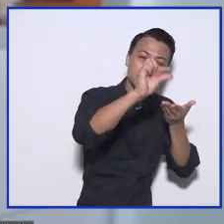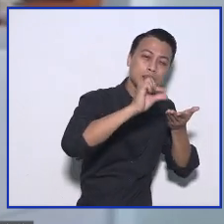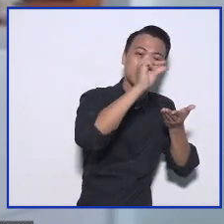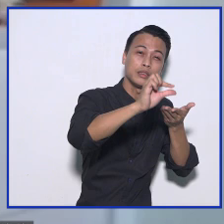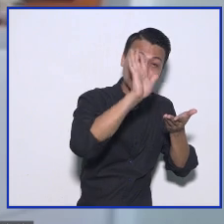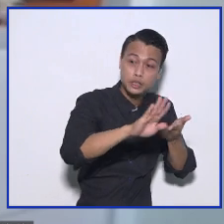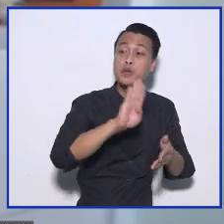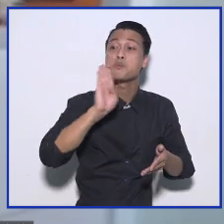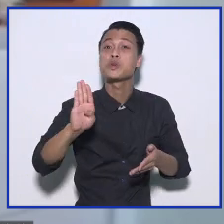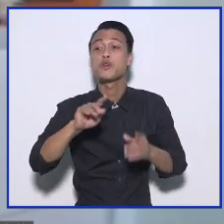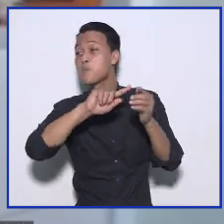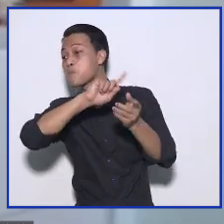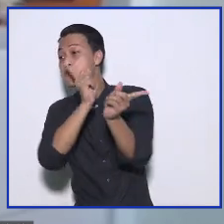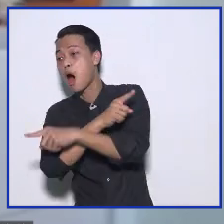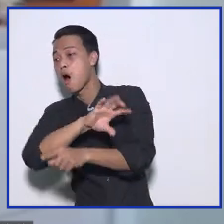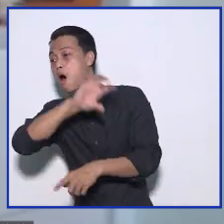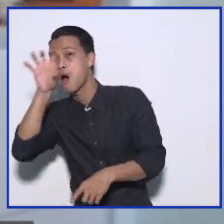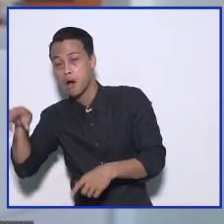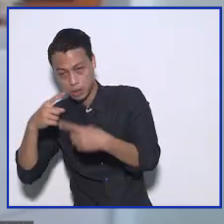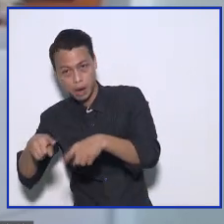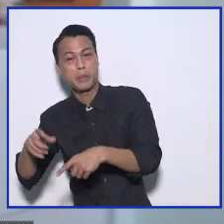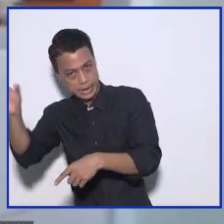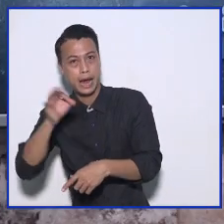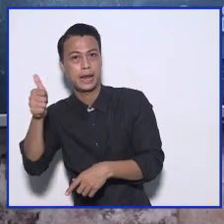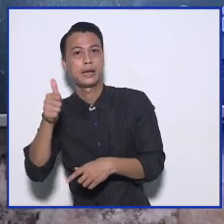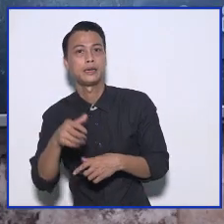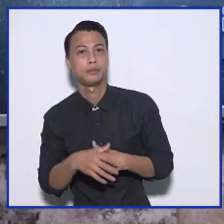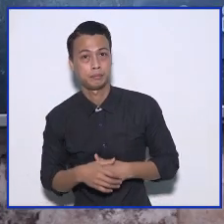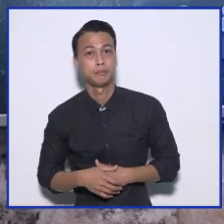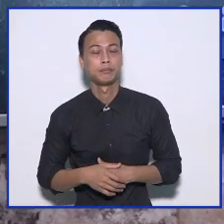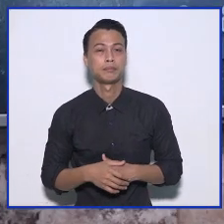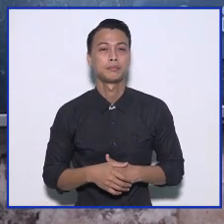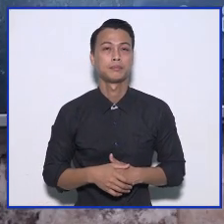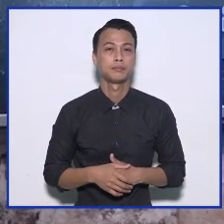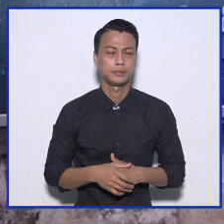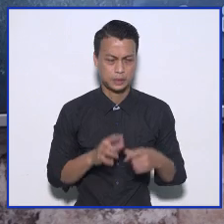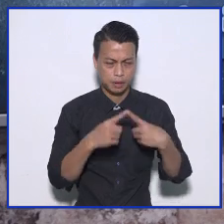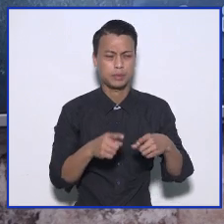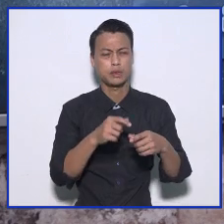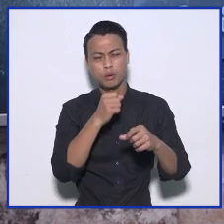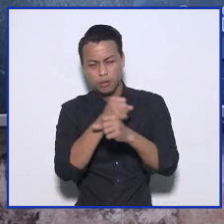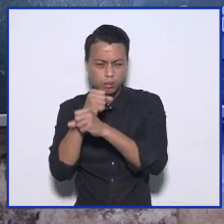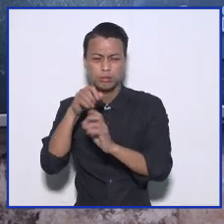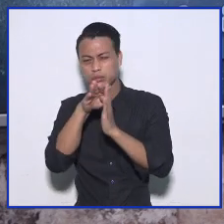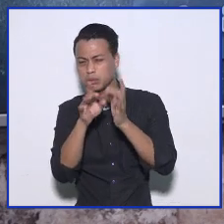မှာတကန်လုတ်ခဲ့တယ်6လ ပိုင်းထည့်ဝင်ကြေးလည်းရှိတယ်ဆိုရင်ကျမတို့က တွက်ပြီးတော့ကြတော့ပြေးလိုက်ပါတယ် B company မှာမဟုတ်ဘဲနဲ့ A company